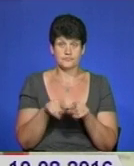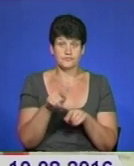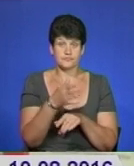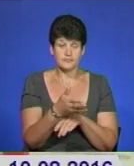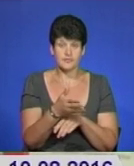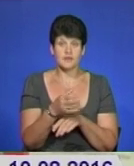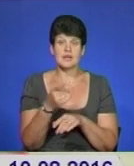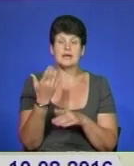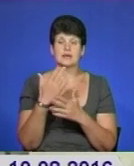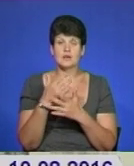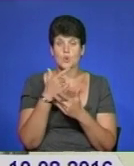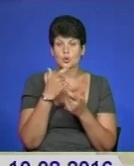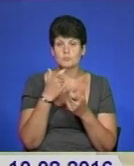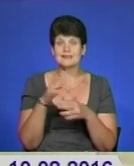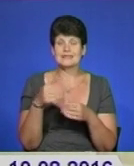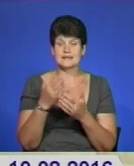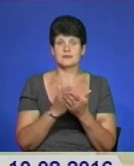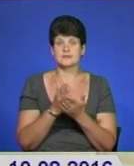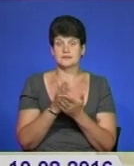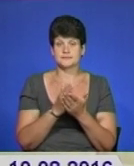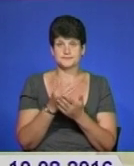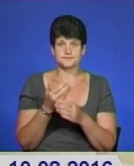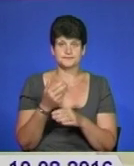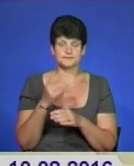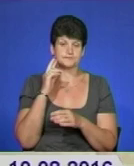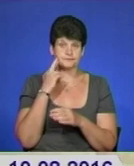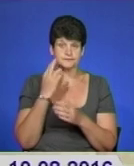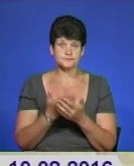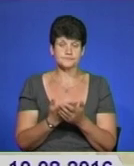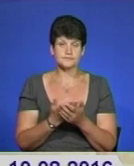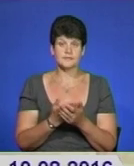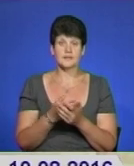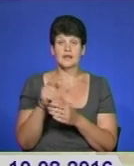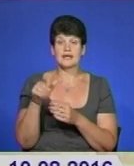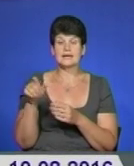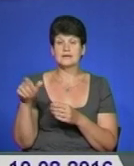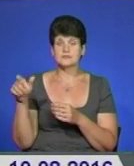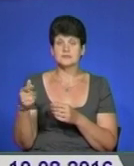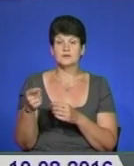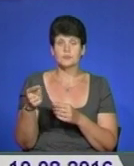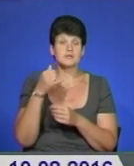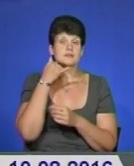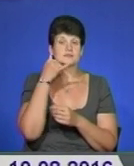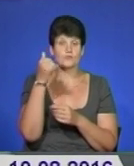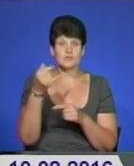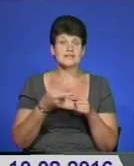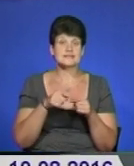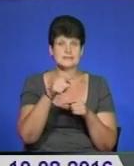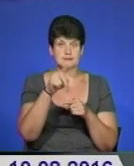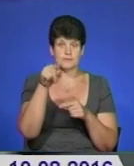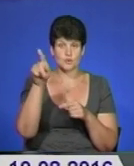розміщують оголошення про надання інтимних послуг, розповідає майор поліції. Клієнтам з Тернопільщини, котрі телефонують за вказаними